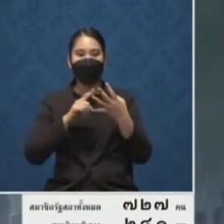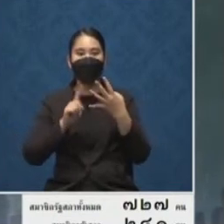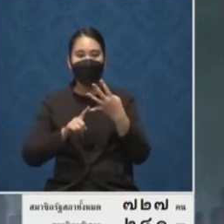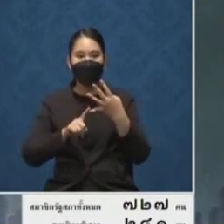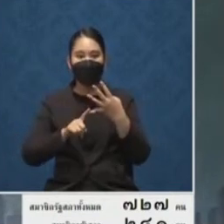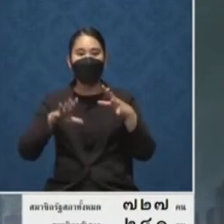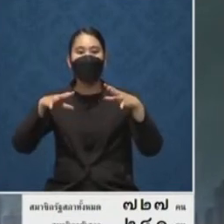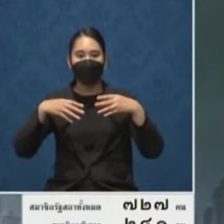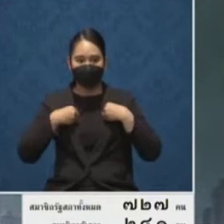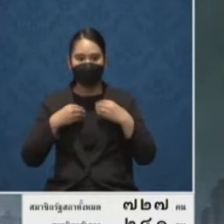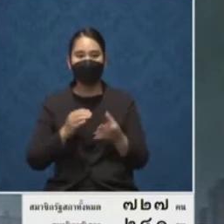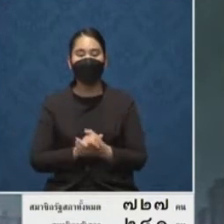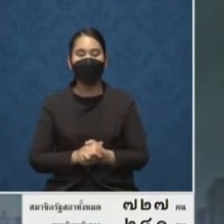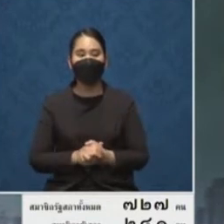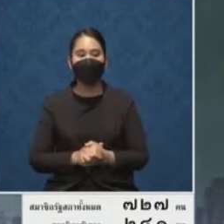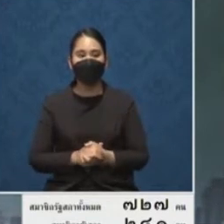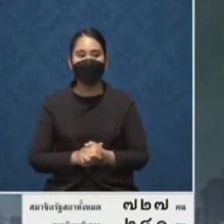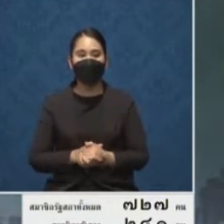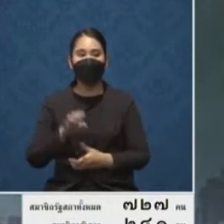หลักการ4รับหลักการครับ